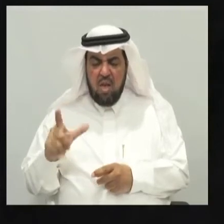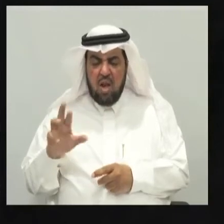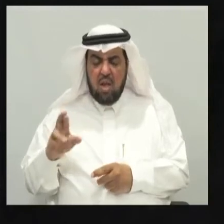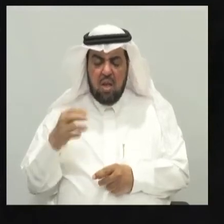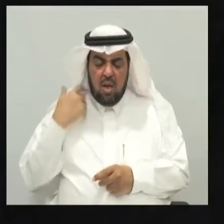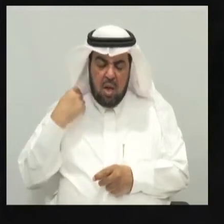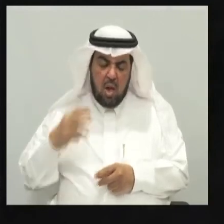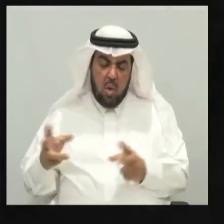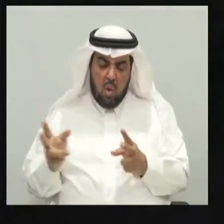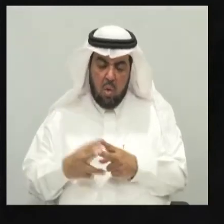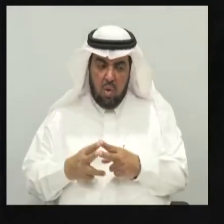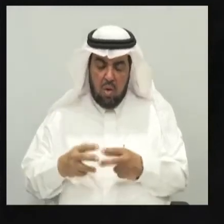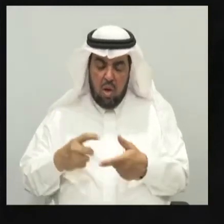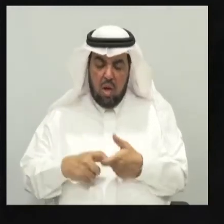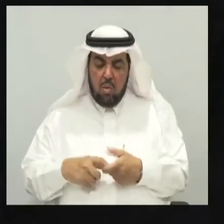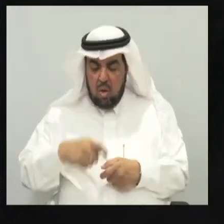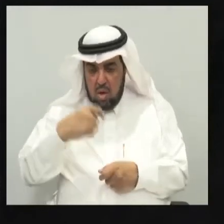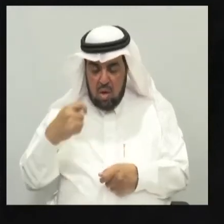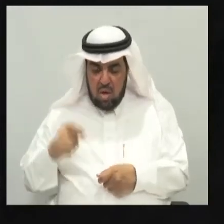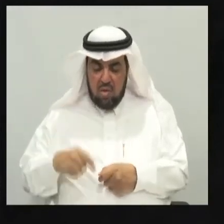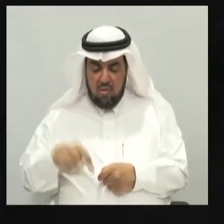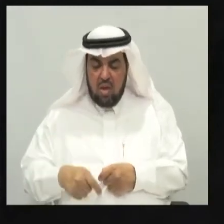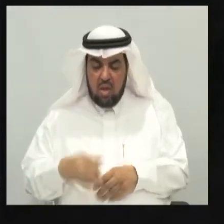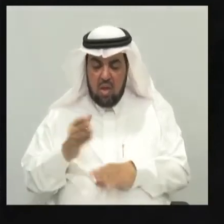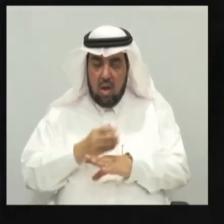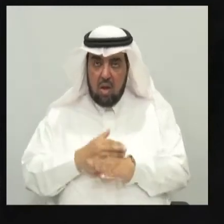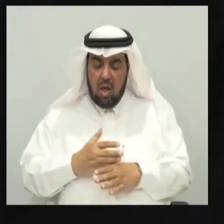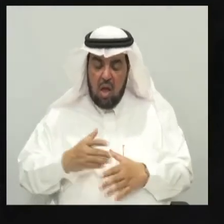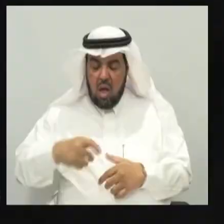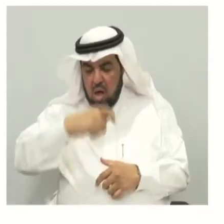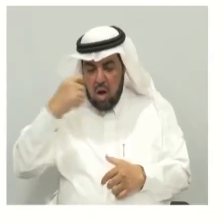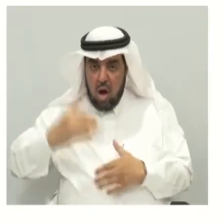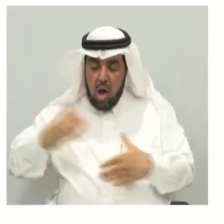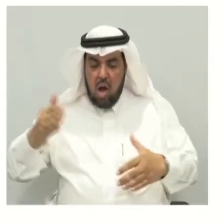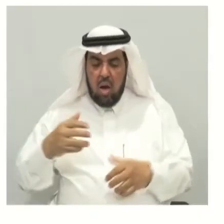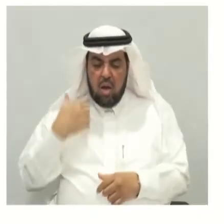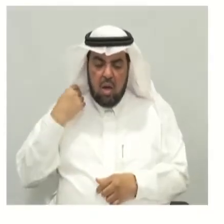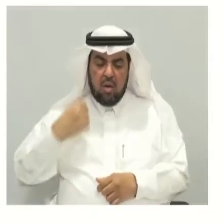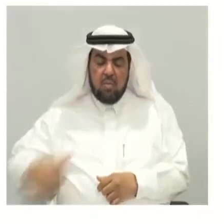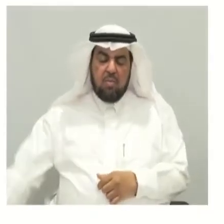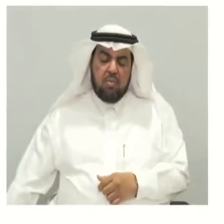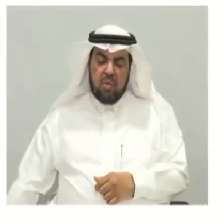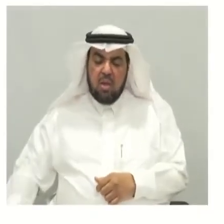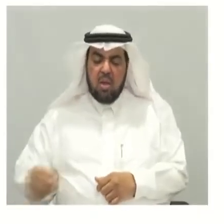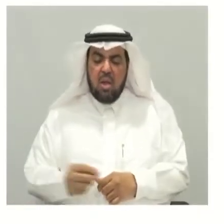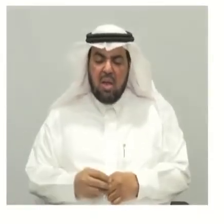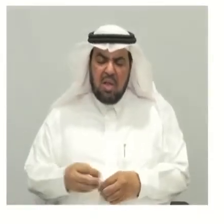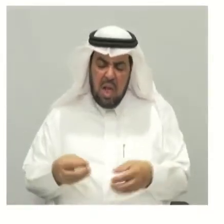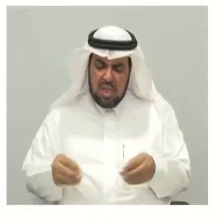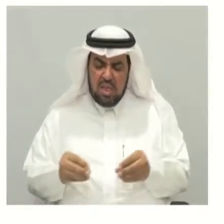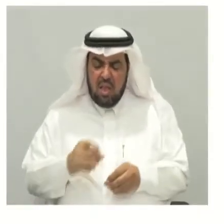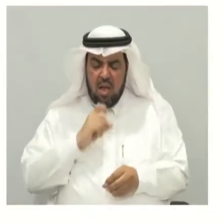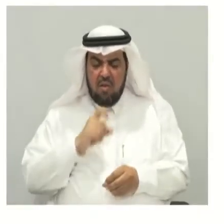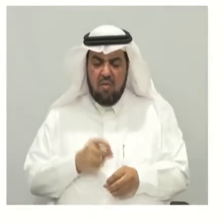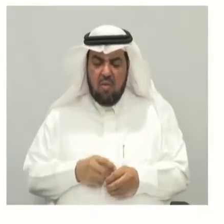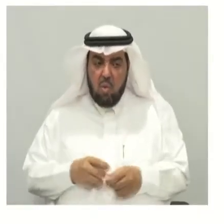التيار الكهربائي ومتى يوصل الحرارة؟ عند درجات حرارة ماذا؟ عالية. يشبه اللافلزات في أنه هش